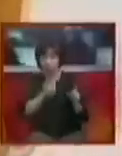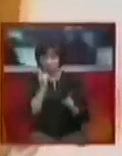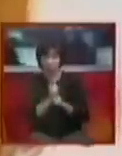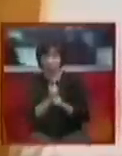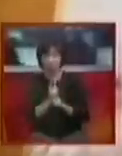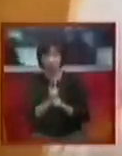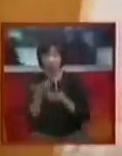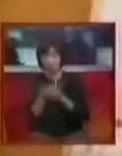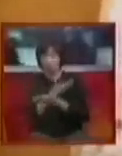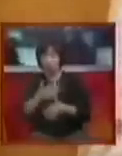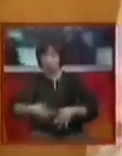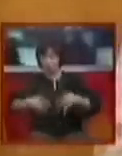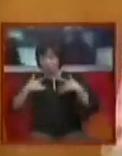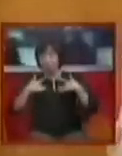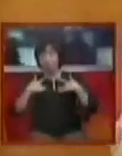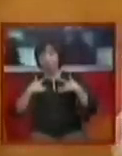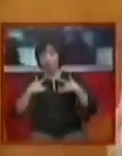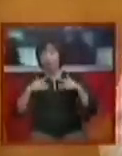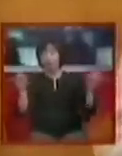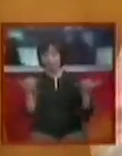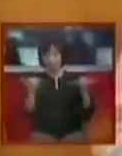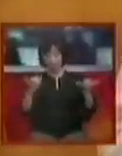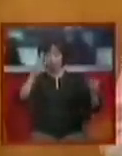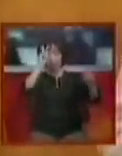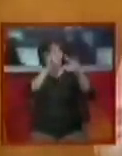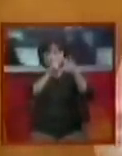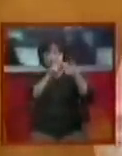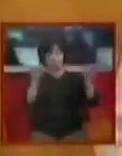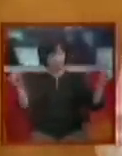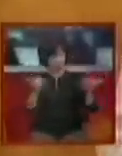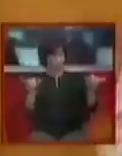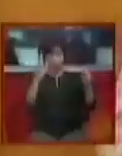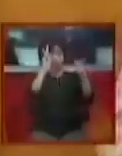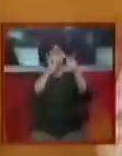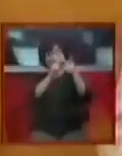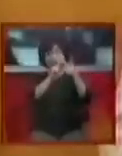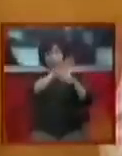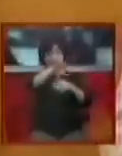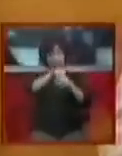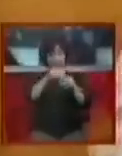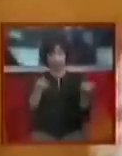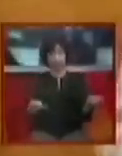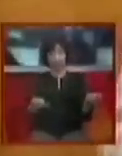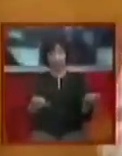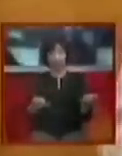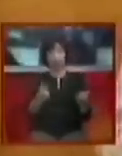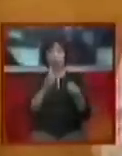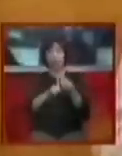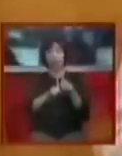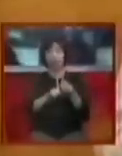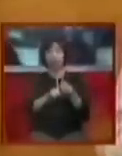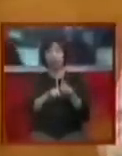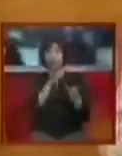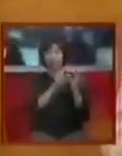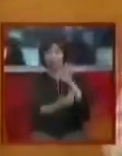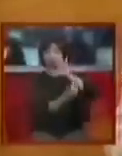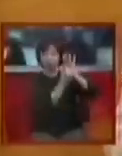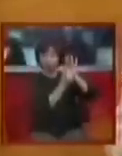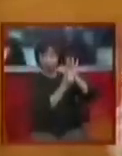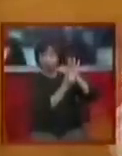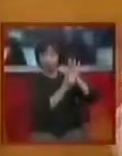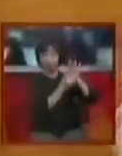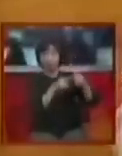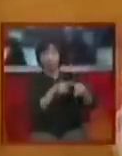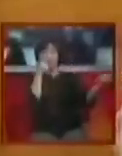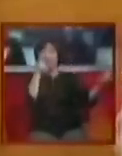Ang kapareho namin ng atikain, malamang, kasama namin sa agendang ito. At kung kontra ka sa amin,